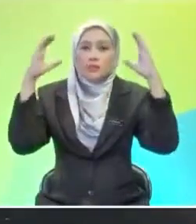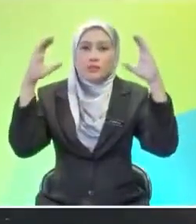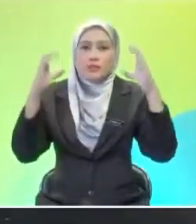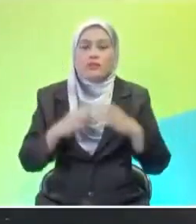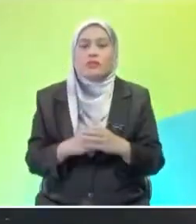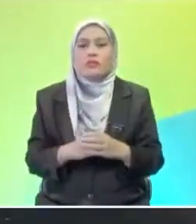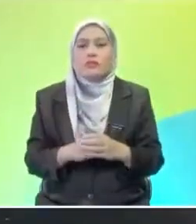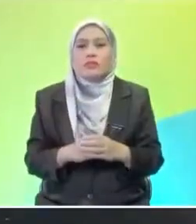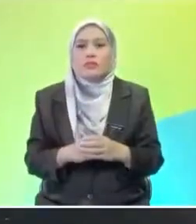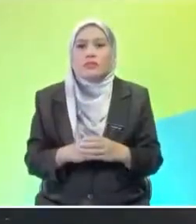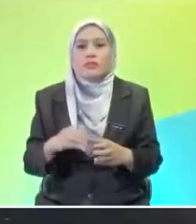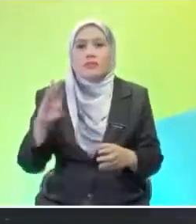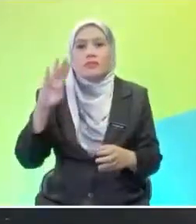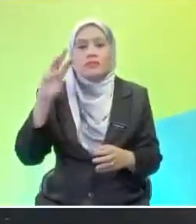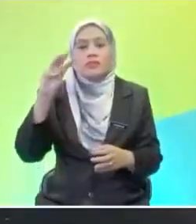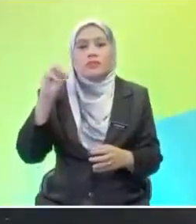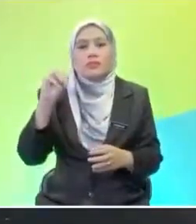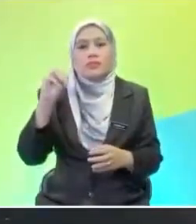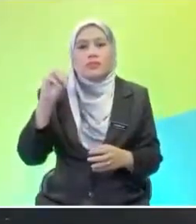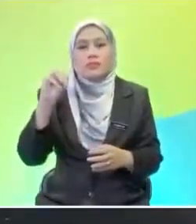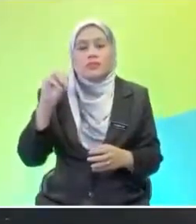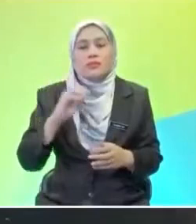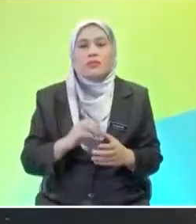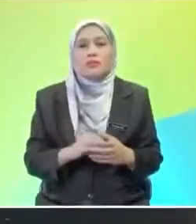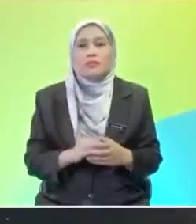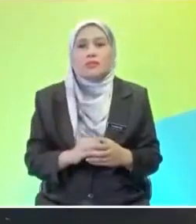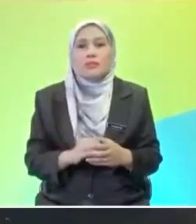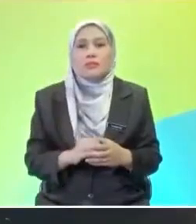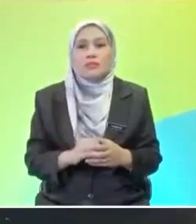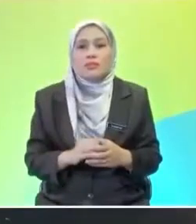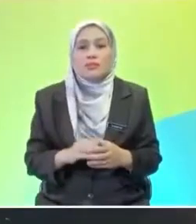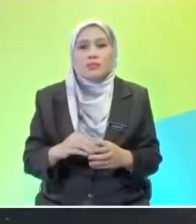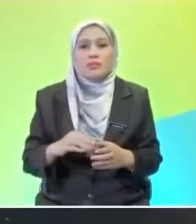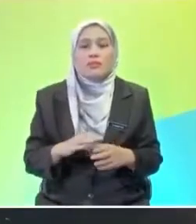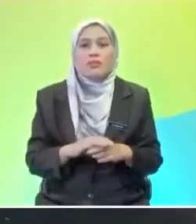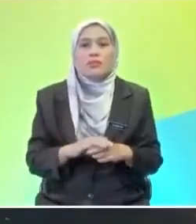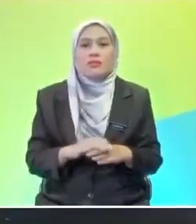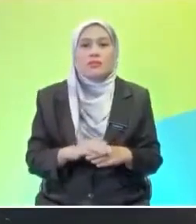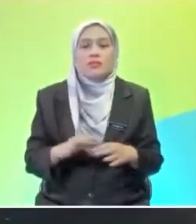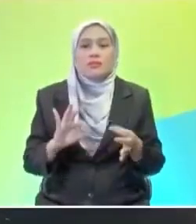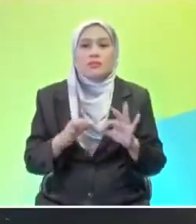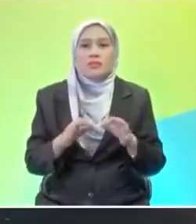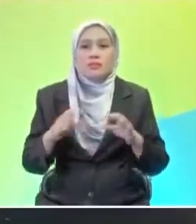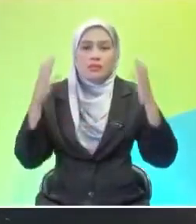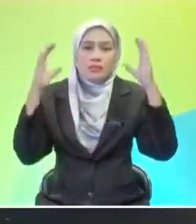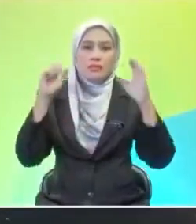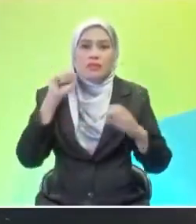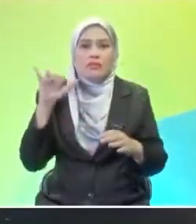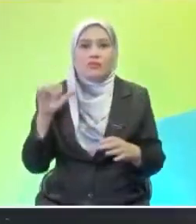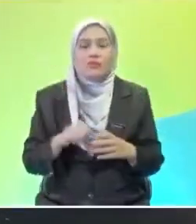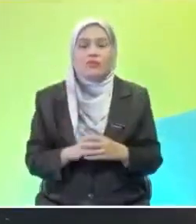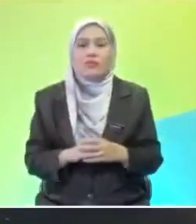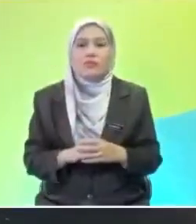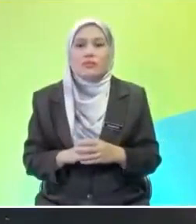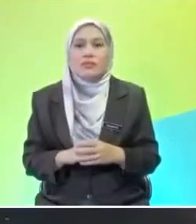mengajar kita bahasa Melayu dengan tajuk menjanakan ekonomi pada hari ini, dan tidak lupa juga kepada jurubahasa isyarat kita cikgu Sharifah Nur Solehatun.